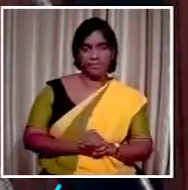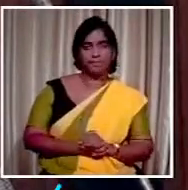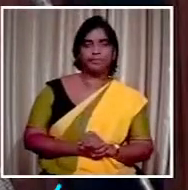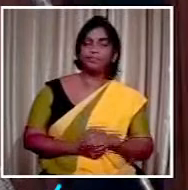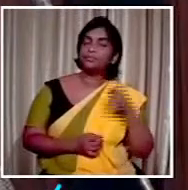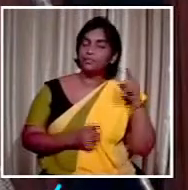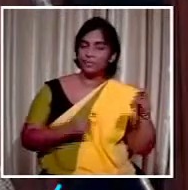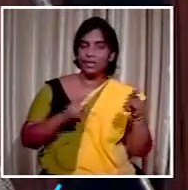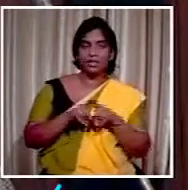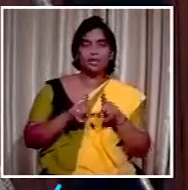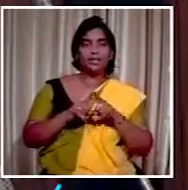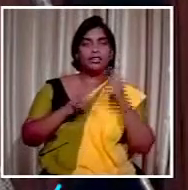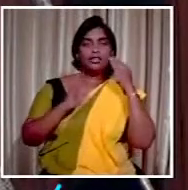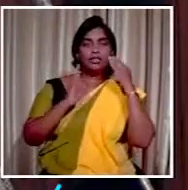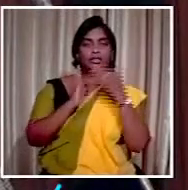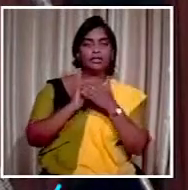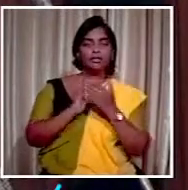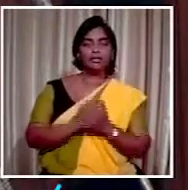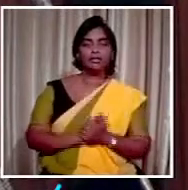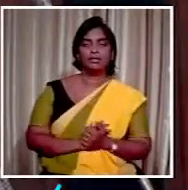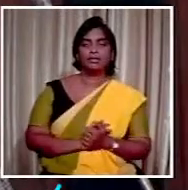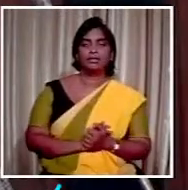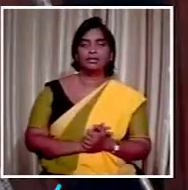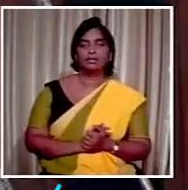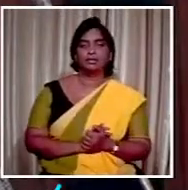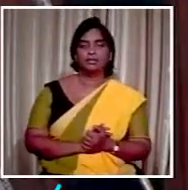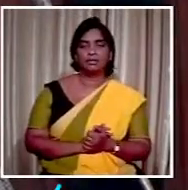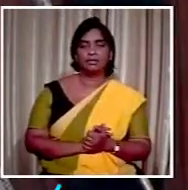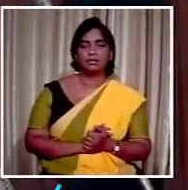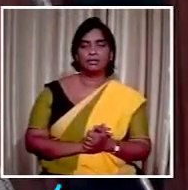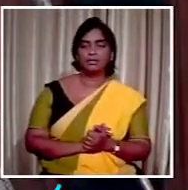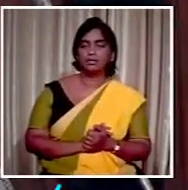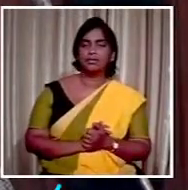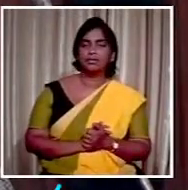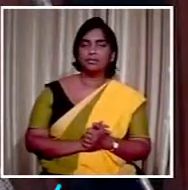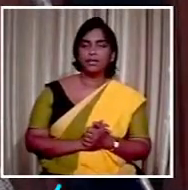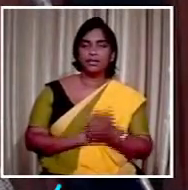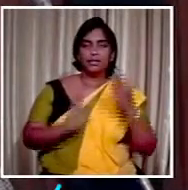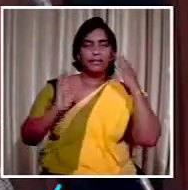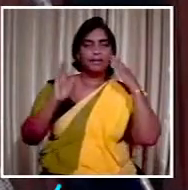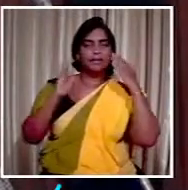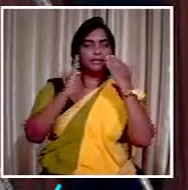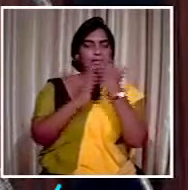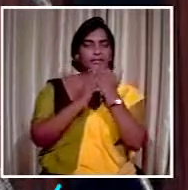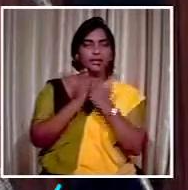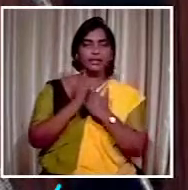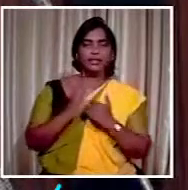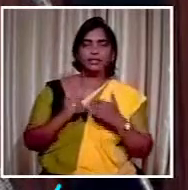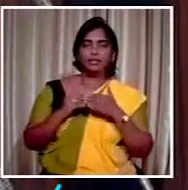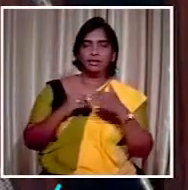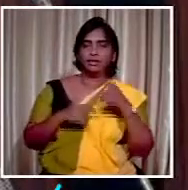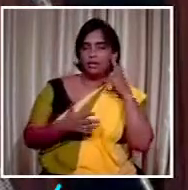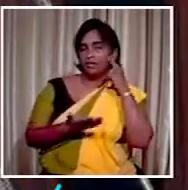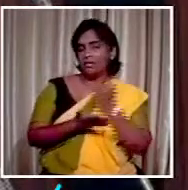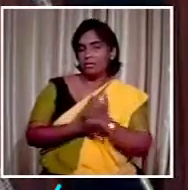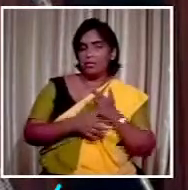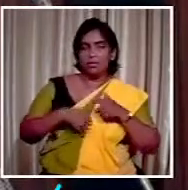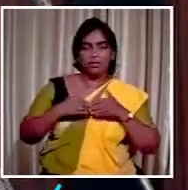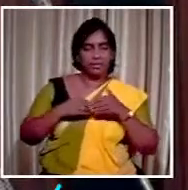ඒ වගේම ගරු සභාපති තුමනි අද අපි ඉන්නේ හුඟක් අමාරු තැනක. මේ අමාරු තැනට එනවයි